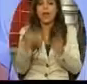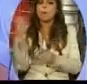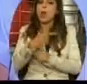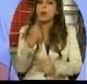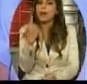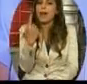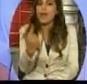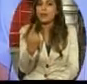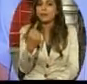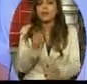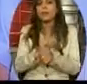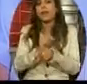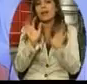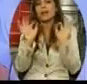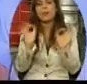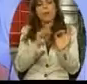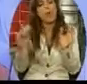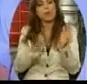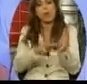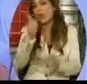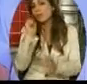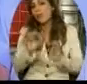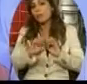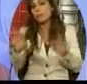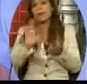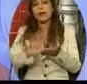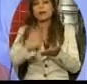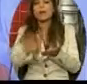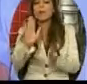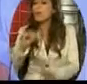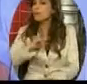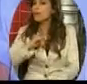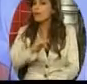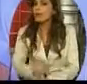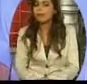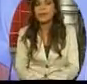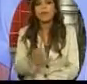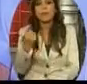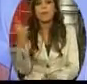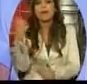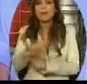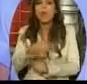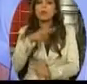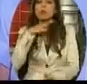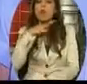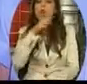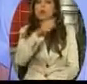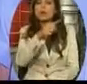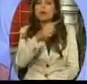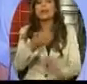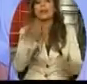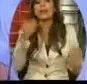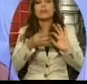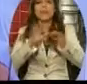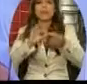אחד ברגע מסוים היא לא נכונה. אתמול התפרסמה כתבה מאוד מעניינת. מחירי המלונות בלונדון לקראת